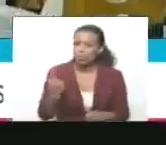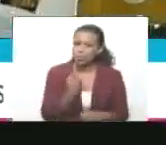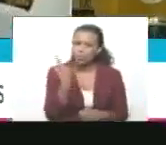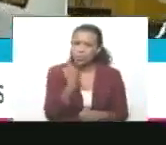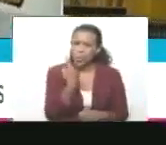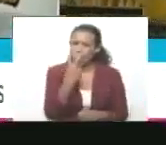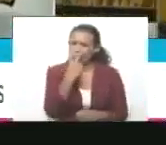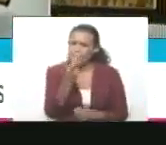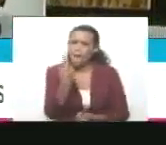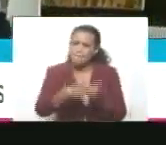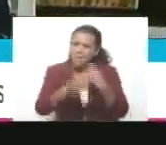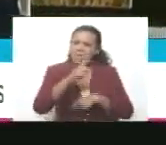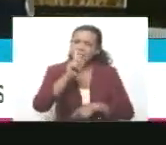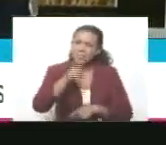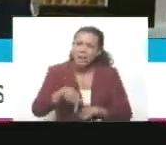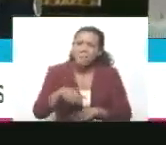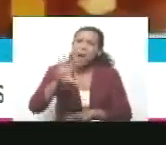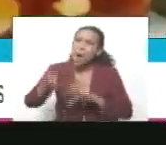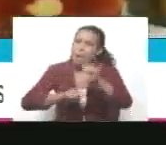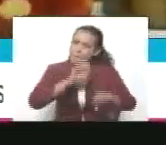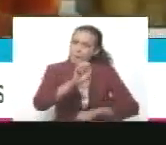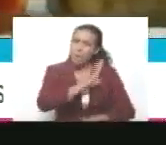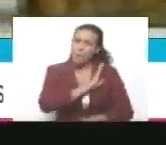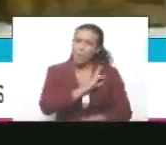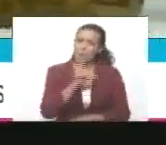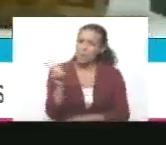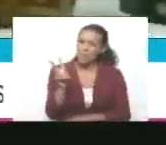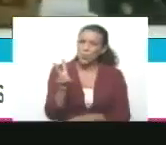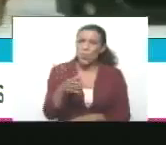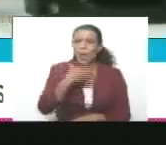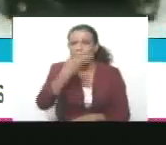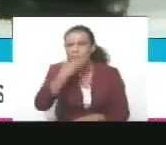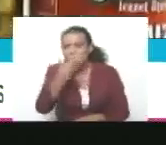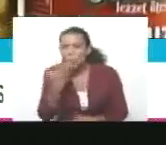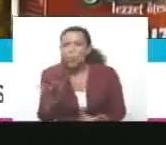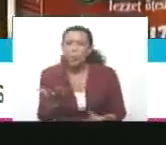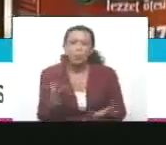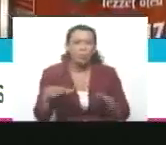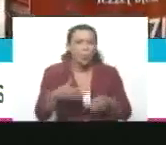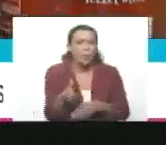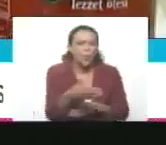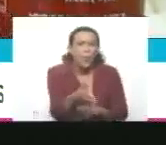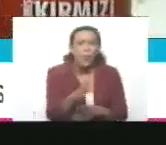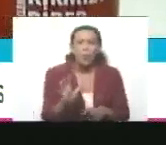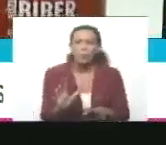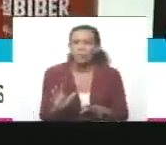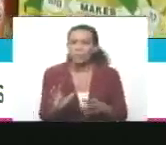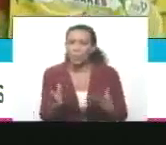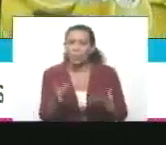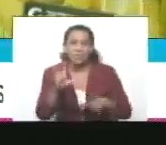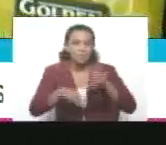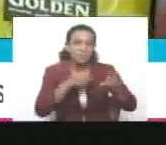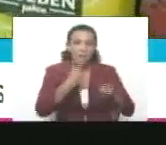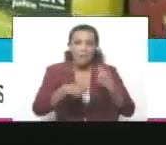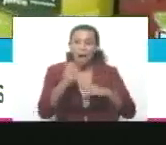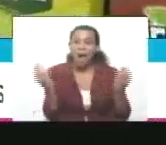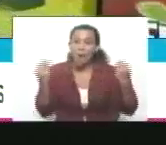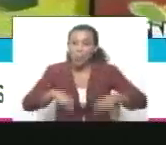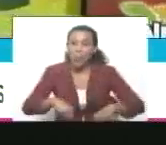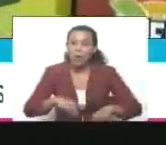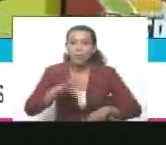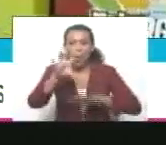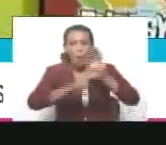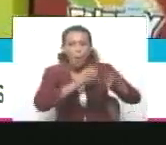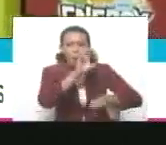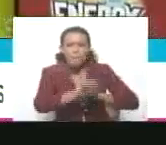venimos a vender aquí, sino también compramos productos aquí, frutas del mar, productos del mar. Qué compramos, bueno. Hicimos acuerdos para llevar